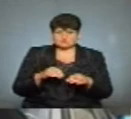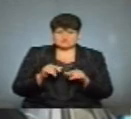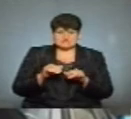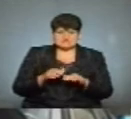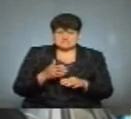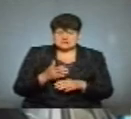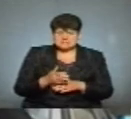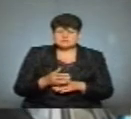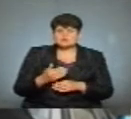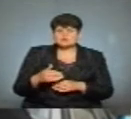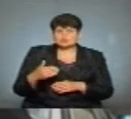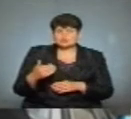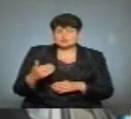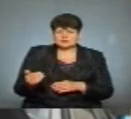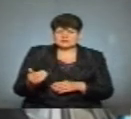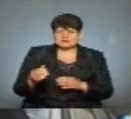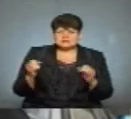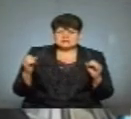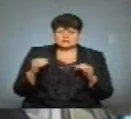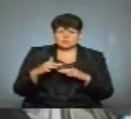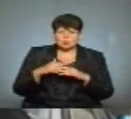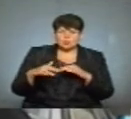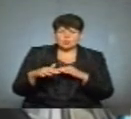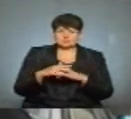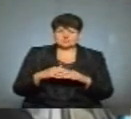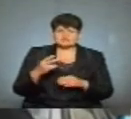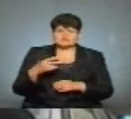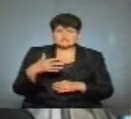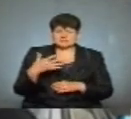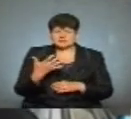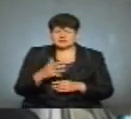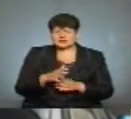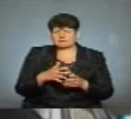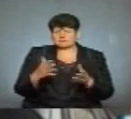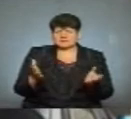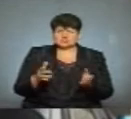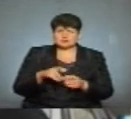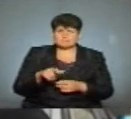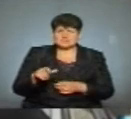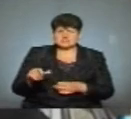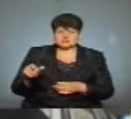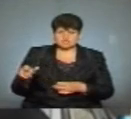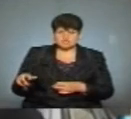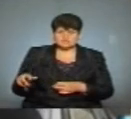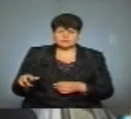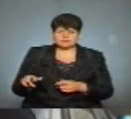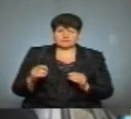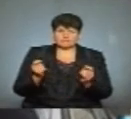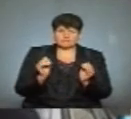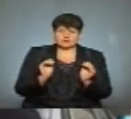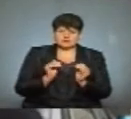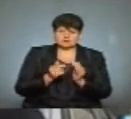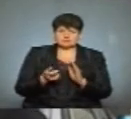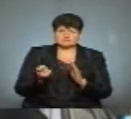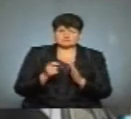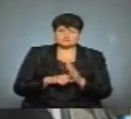точки зору скупчення 25 чи більше пасажирів в невеликому